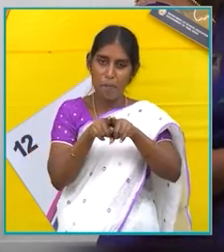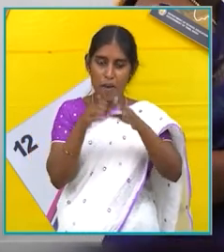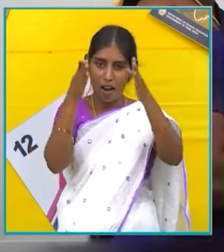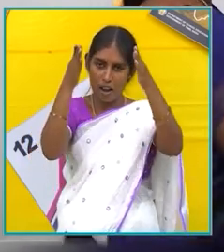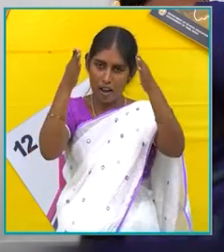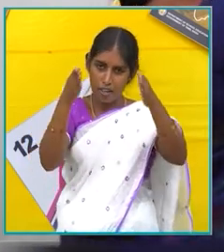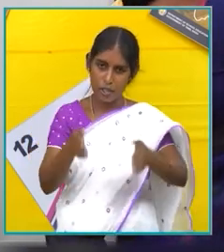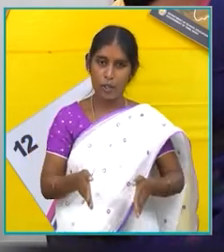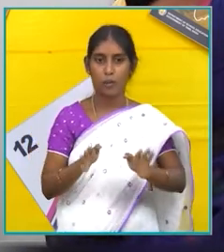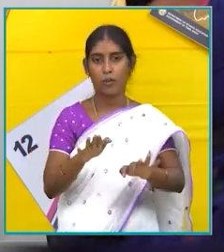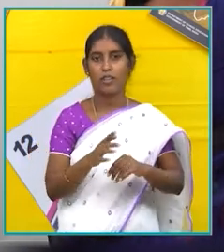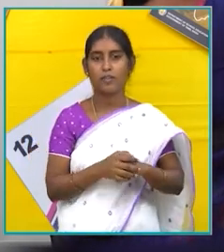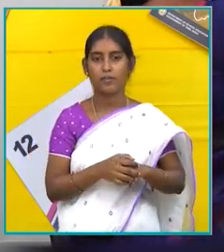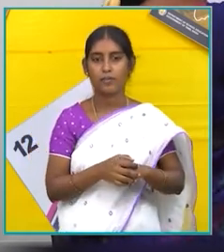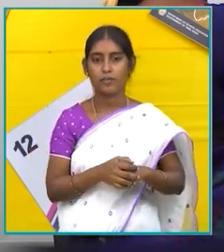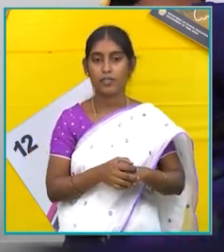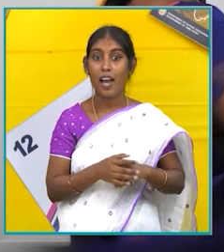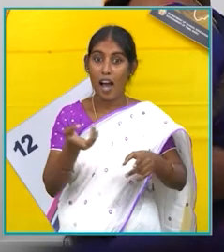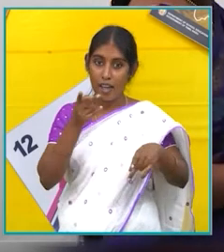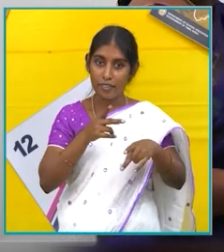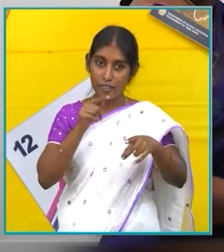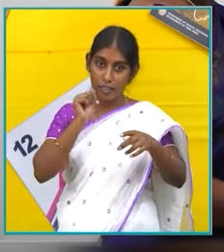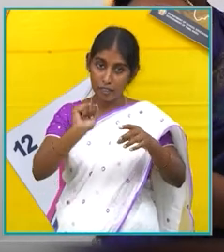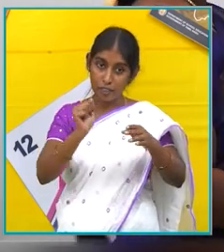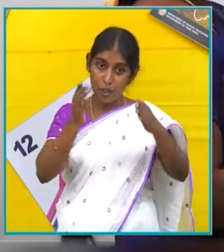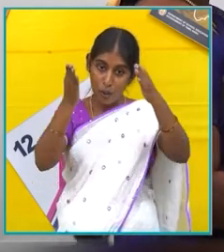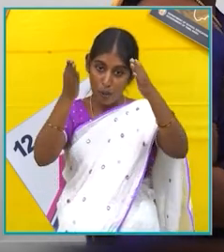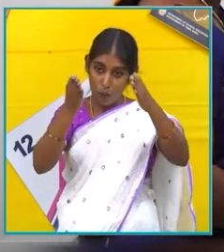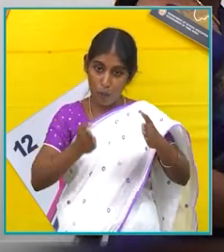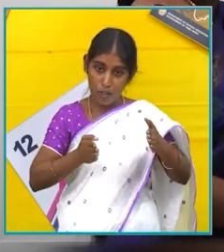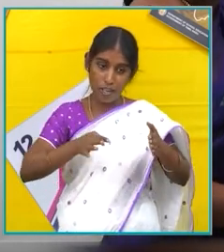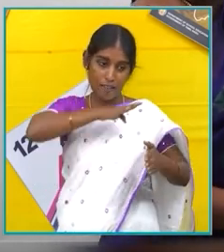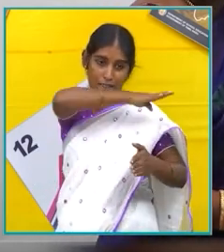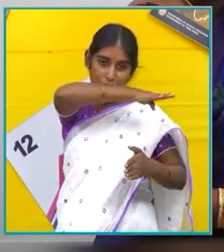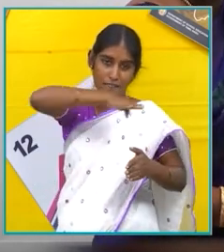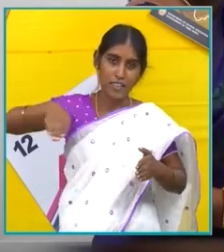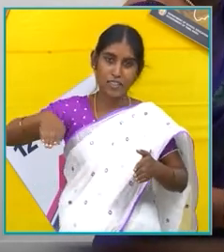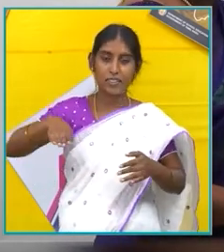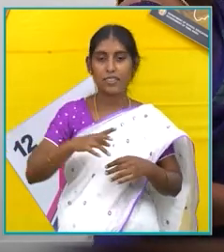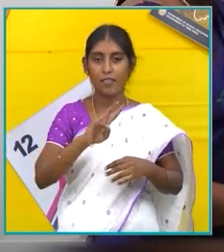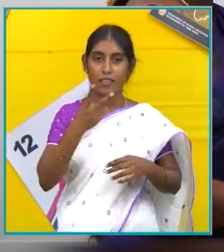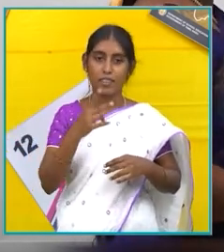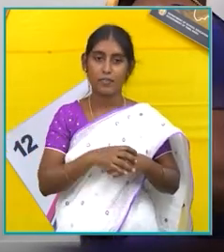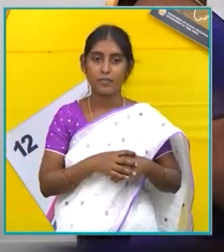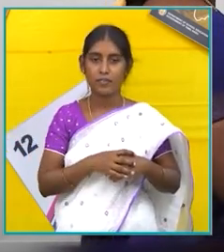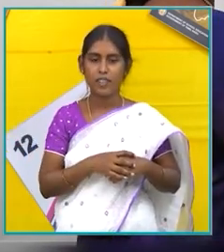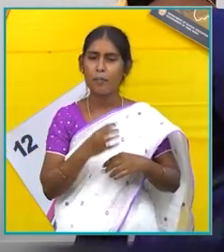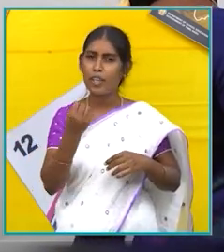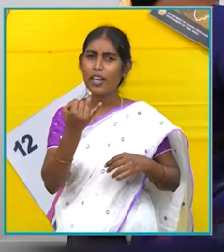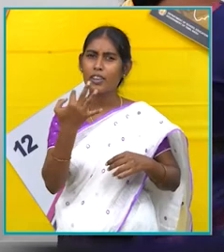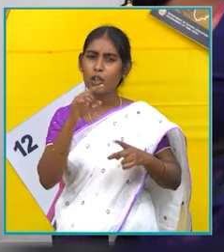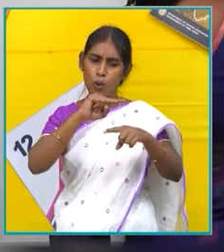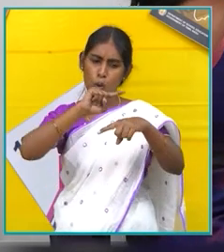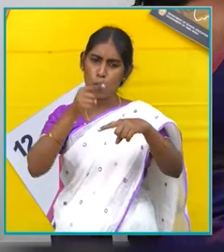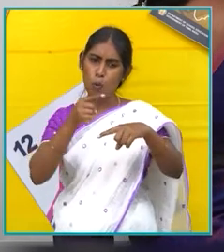இணை கோடுகள். அதை வந்து ஒரு கோடை வெட்டும்போது, வெவ்வேறு புள்ளியில் வெட்டும்போது எத்தனை கோணங்களை